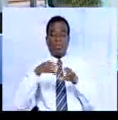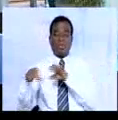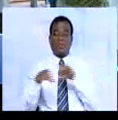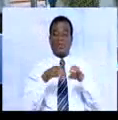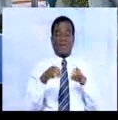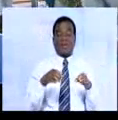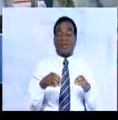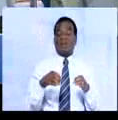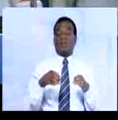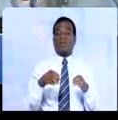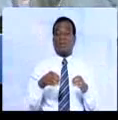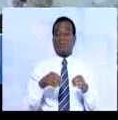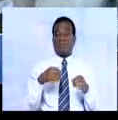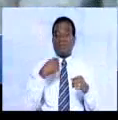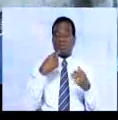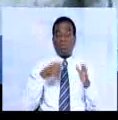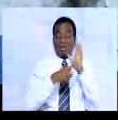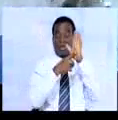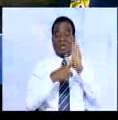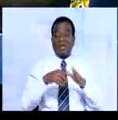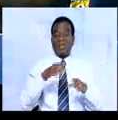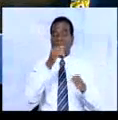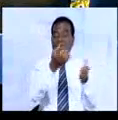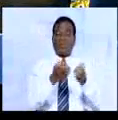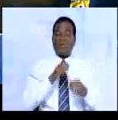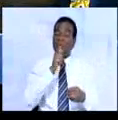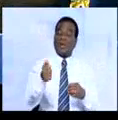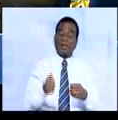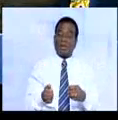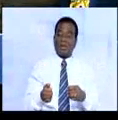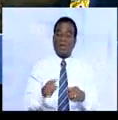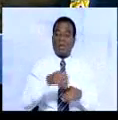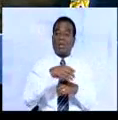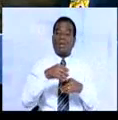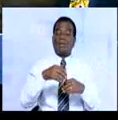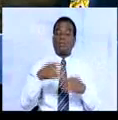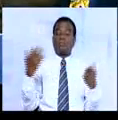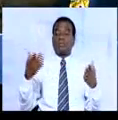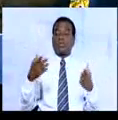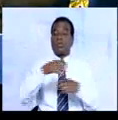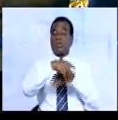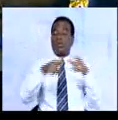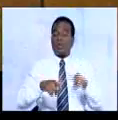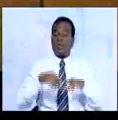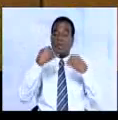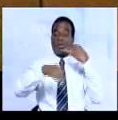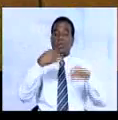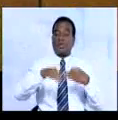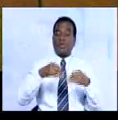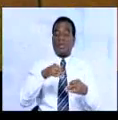chantage aux patients. C'est ce qu'on ne veut pas. Le cadre juridique sur la cybersanté est encore en chantier dans la plupart des pays